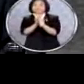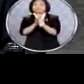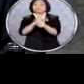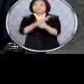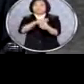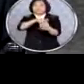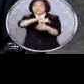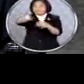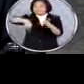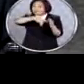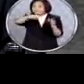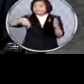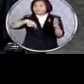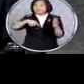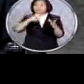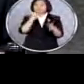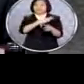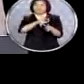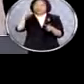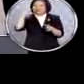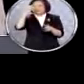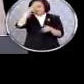重新创造我们的新的希望。